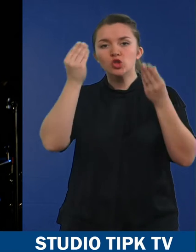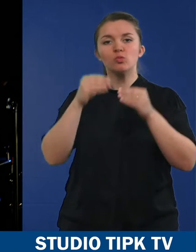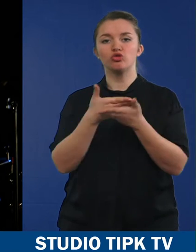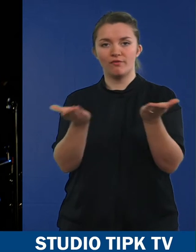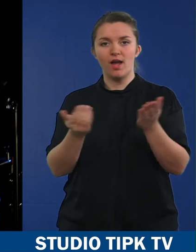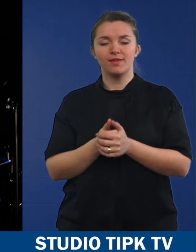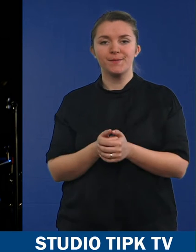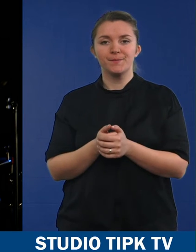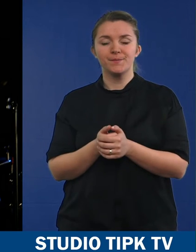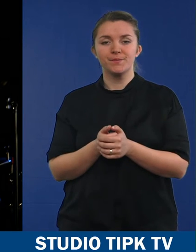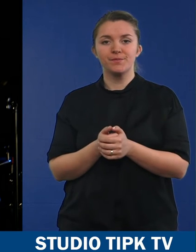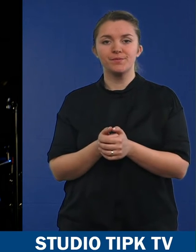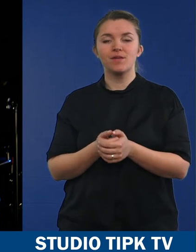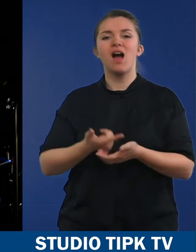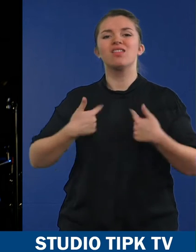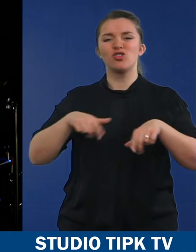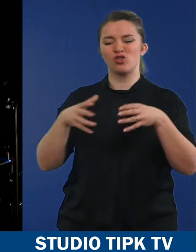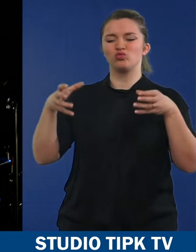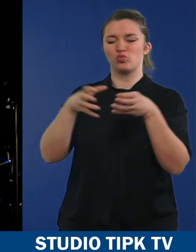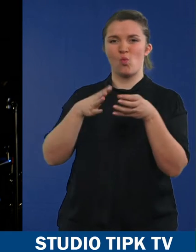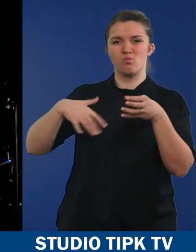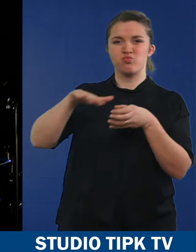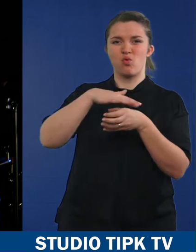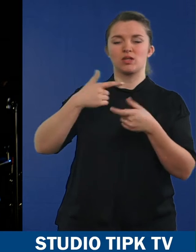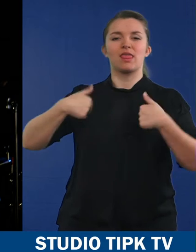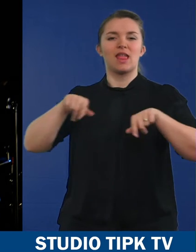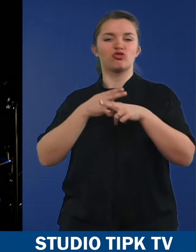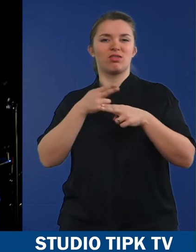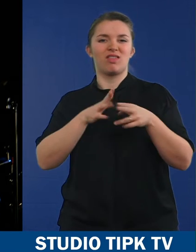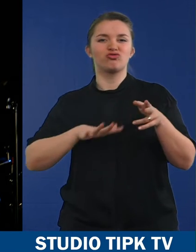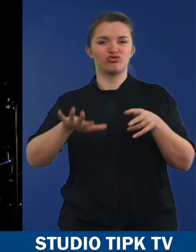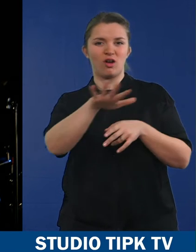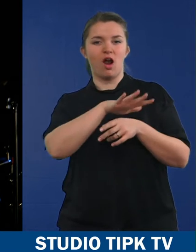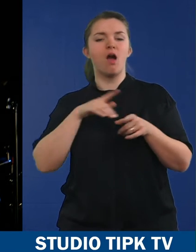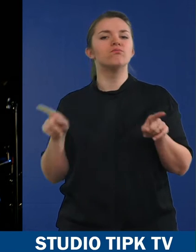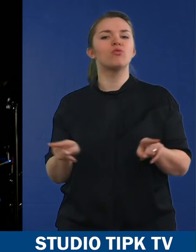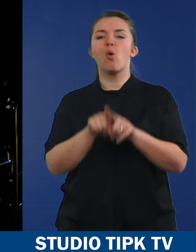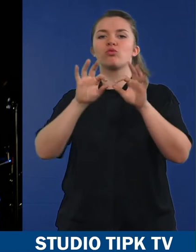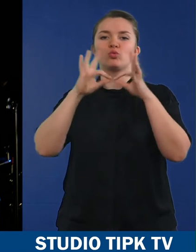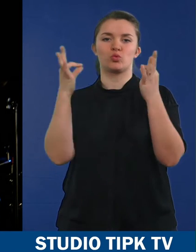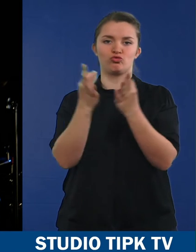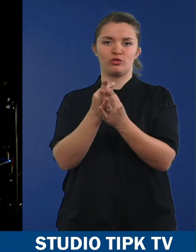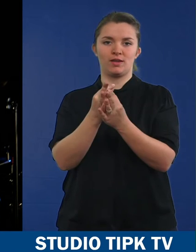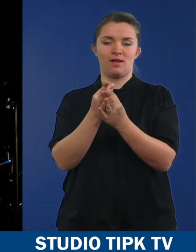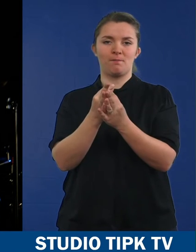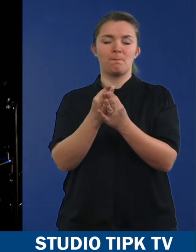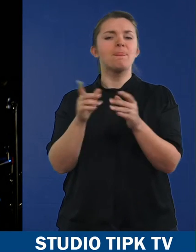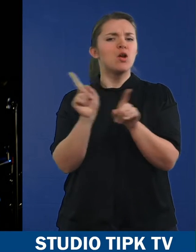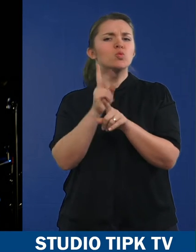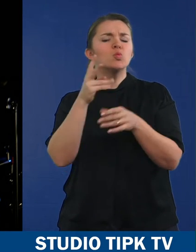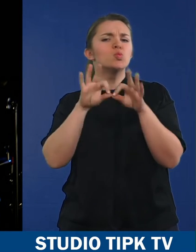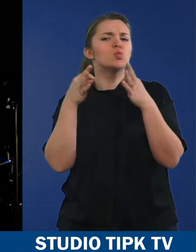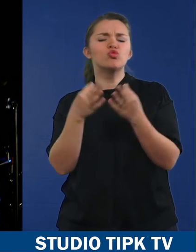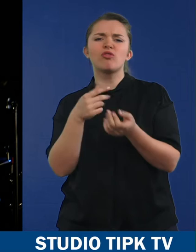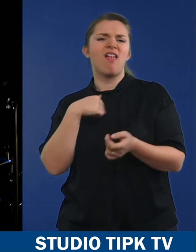Spoštovani, naša skupnost, naša dežela je kakor družina. Tudi v